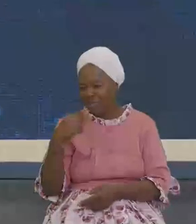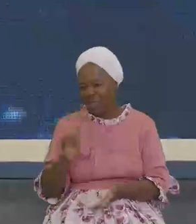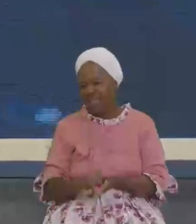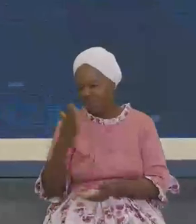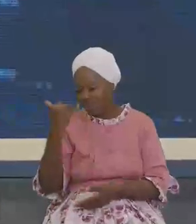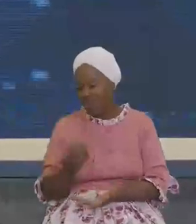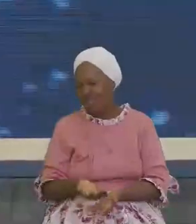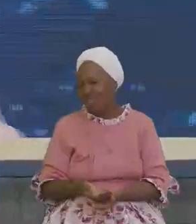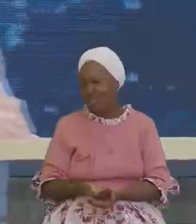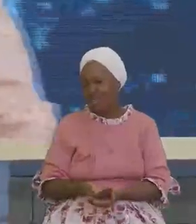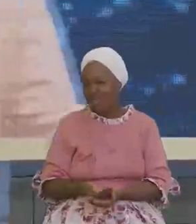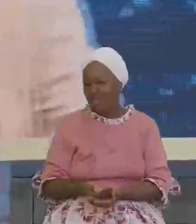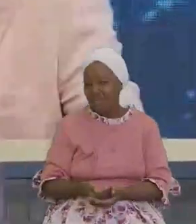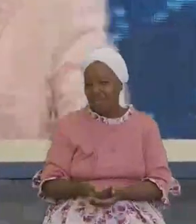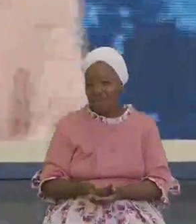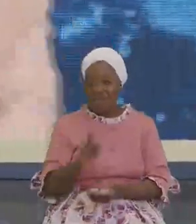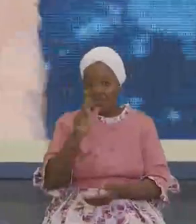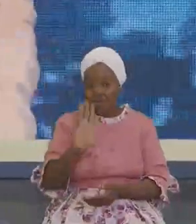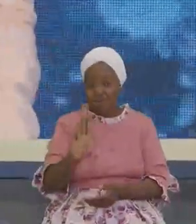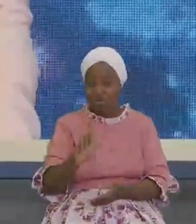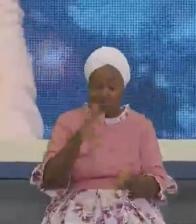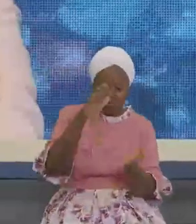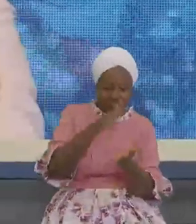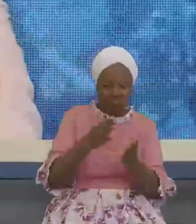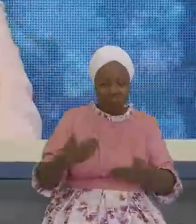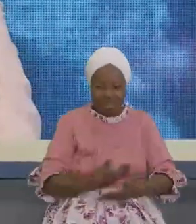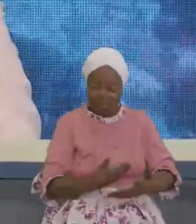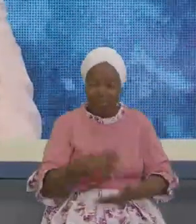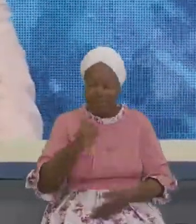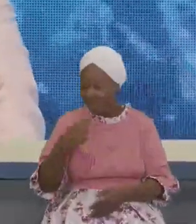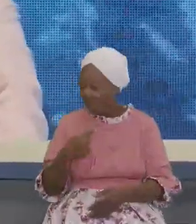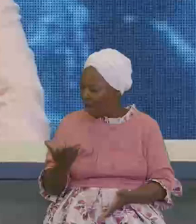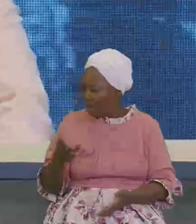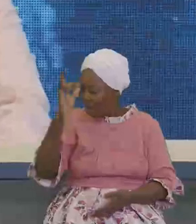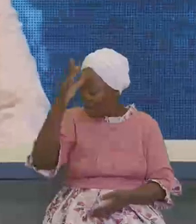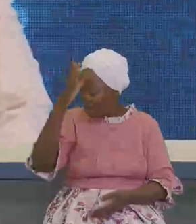Même ton petit garçon va dire: papa, comment est-ce que tu peux dire ça?